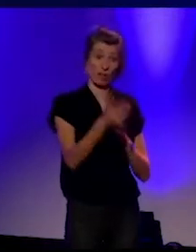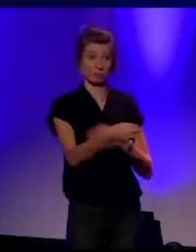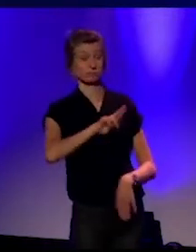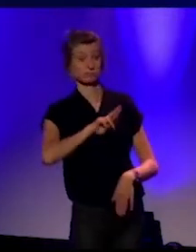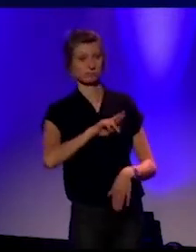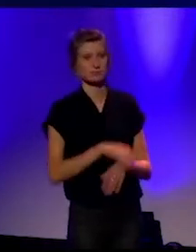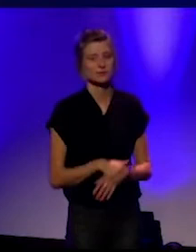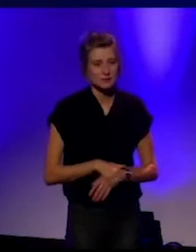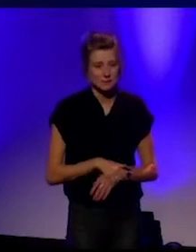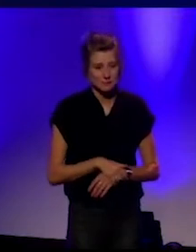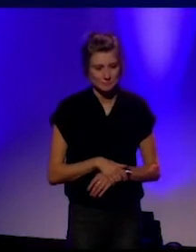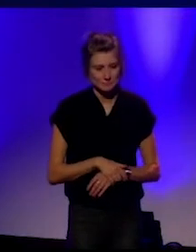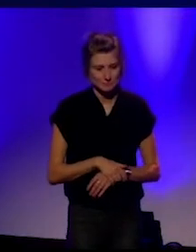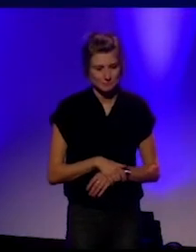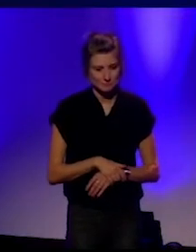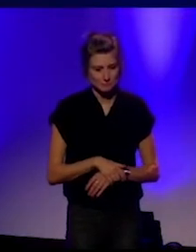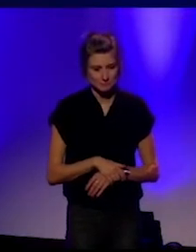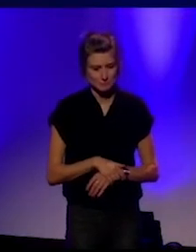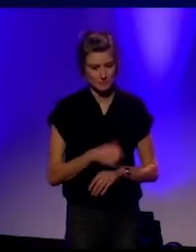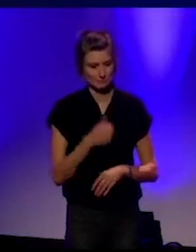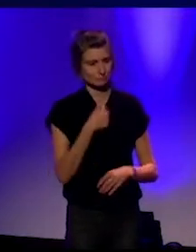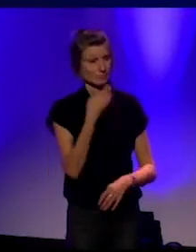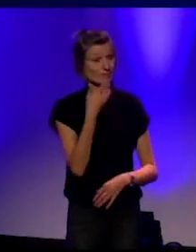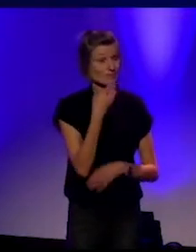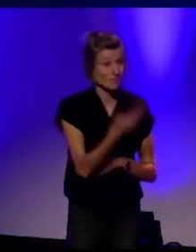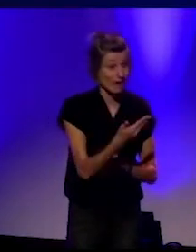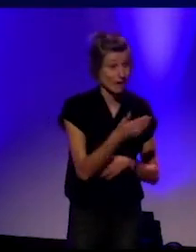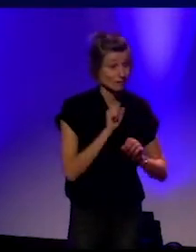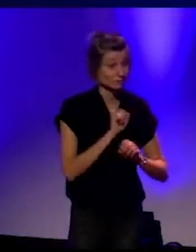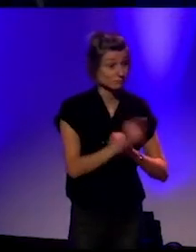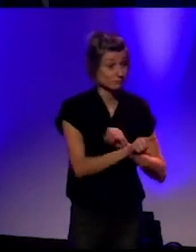in uw mailbox, binnen de 10 seconden na de vraag, komt het antwoord doorgaans.